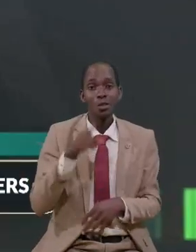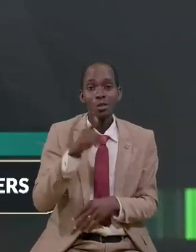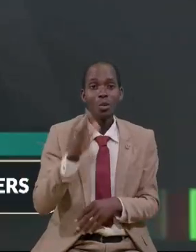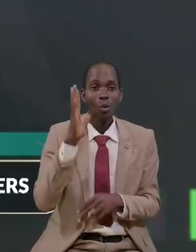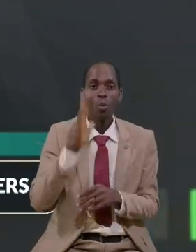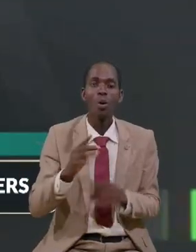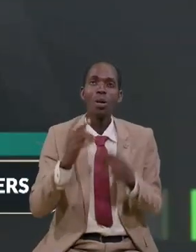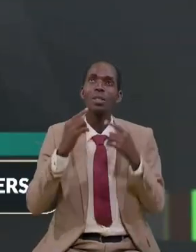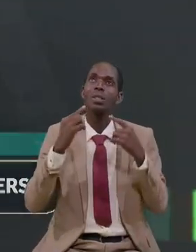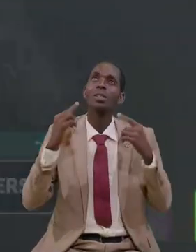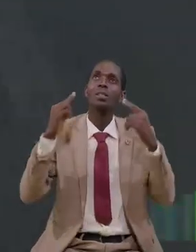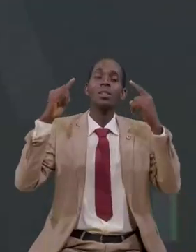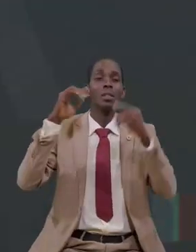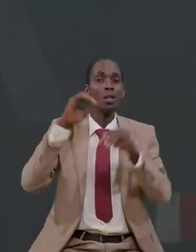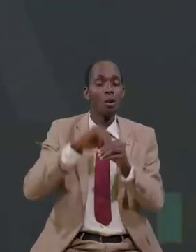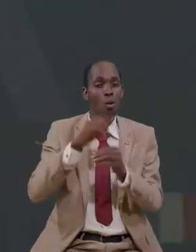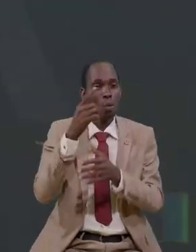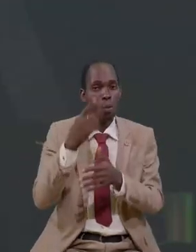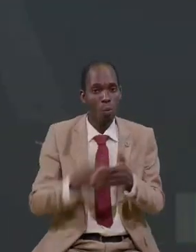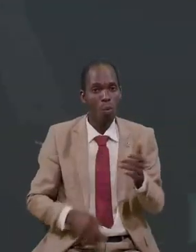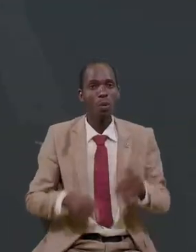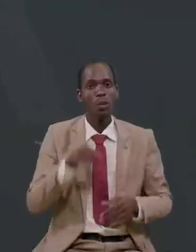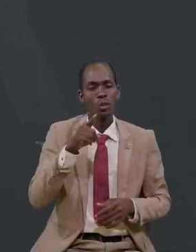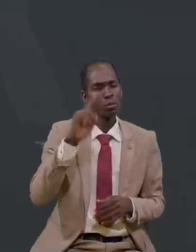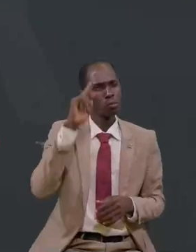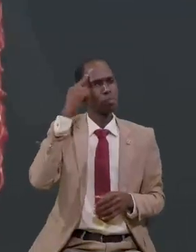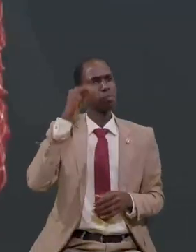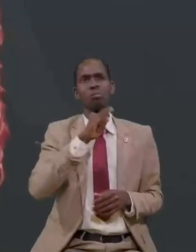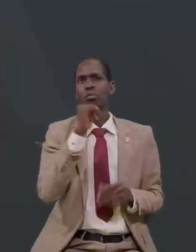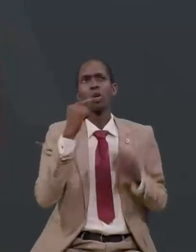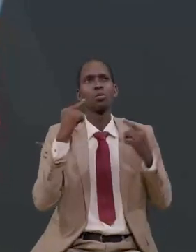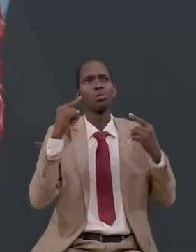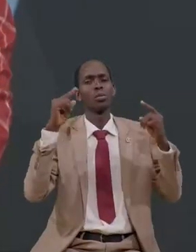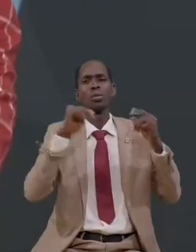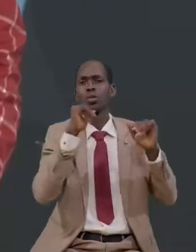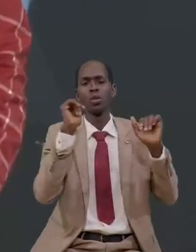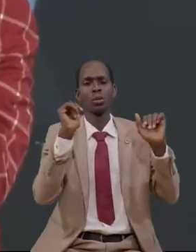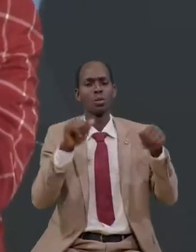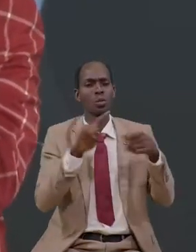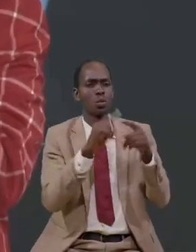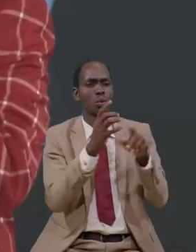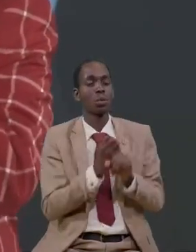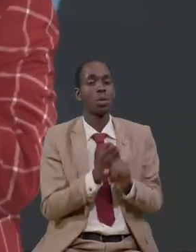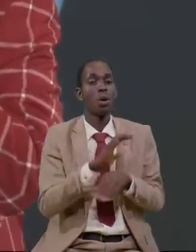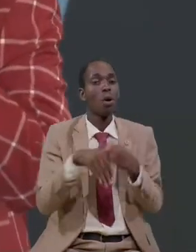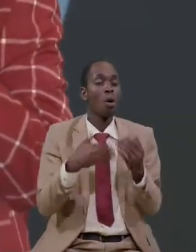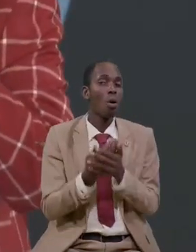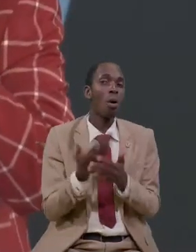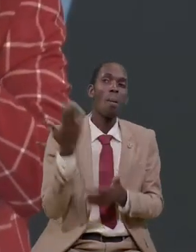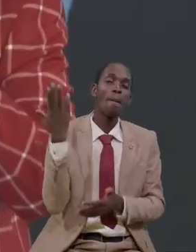Tu réaliseras ce que tu pensais être irréalisable.